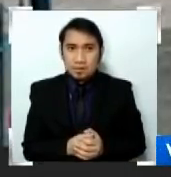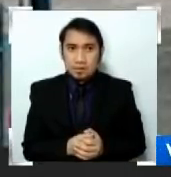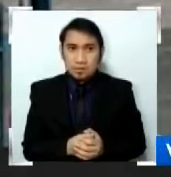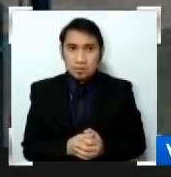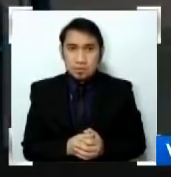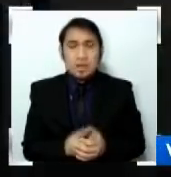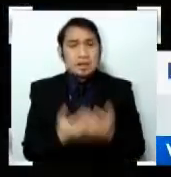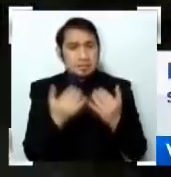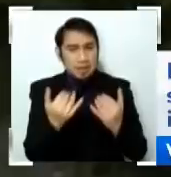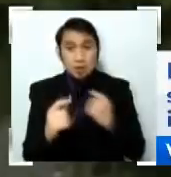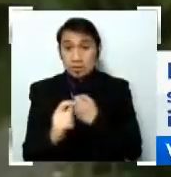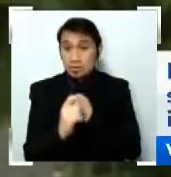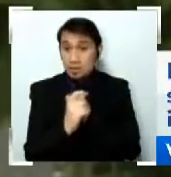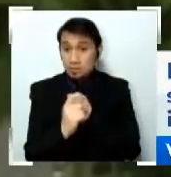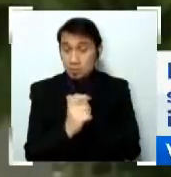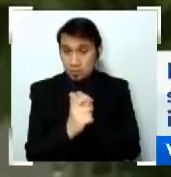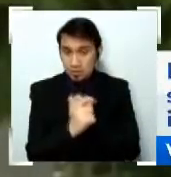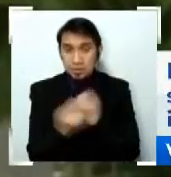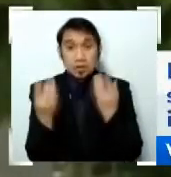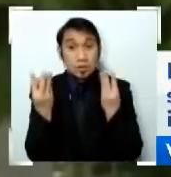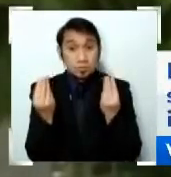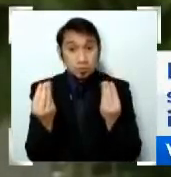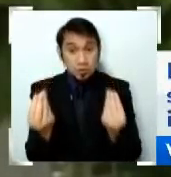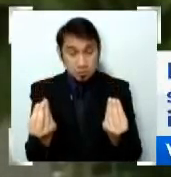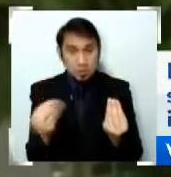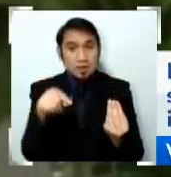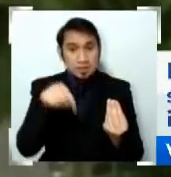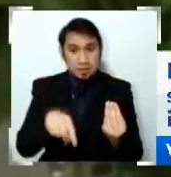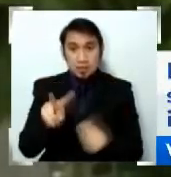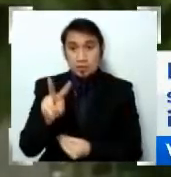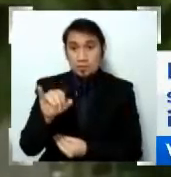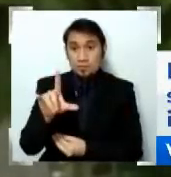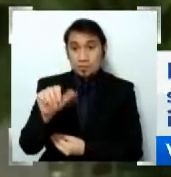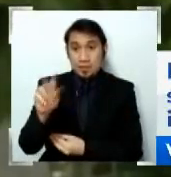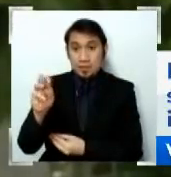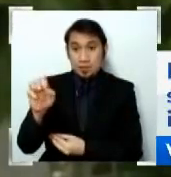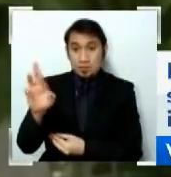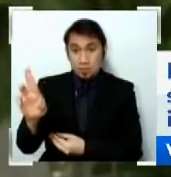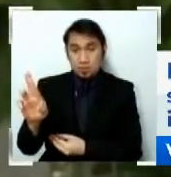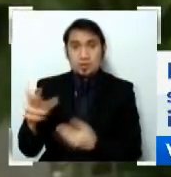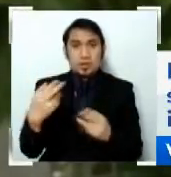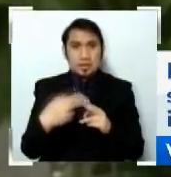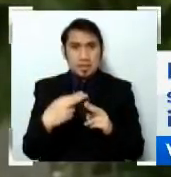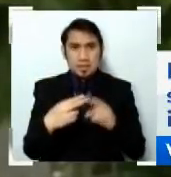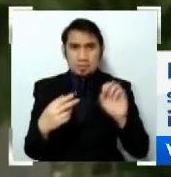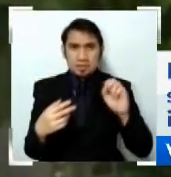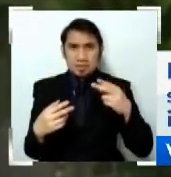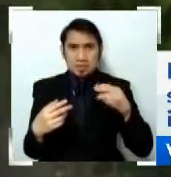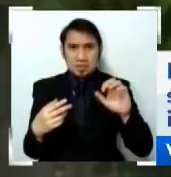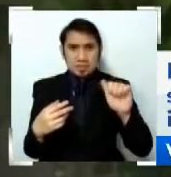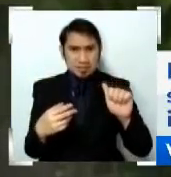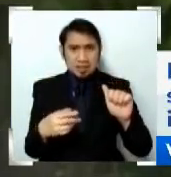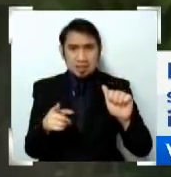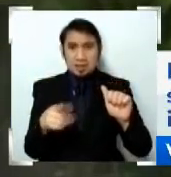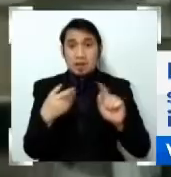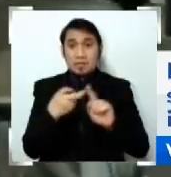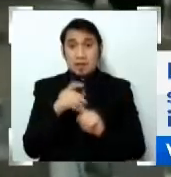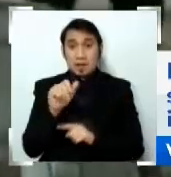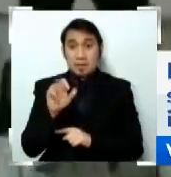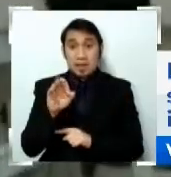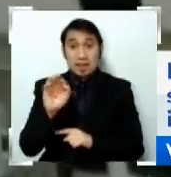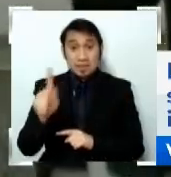Pansamantala munang ibinurol dito sa Villamor Air Base si First Lieutenant Sheena Alexandria Tato ng AFP Nurse Corps.